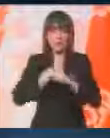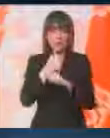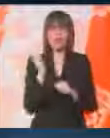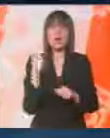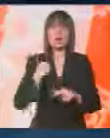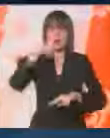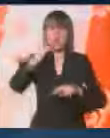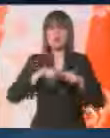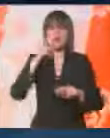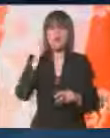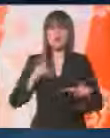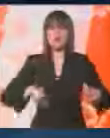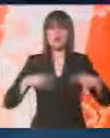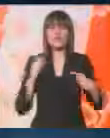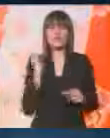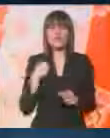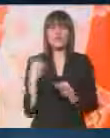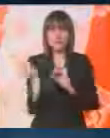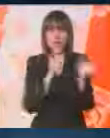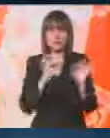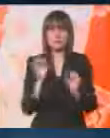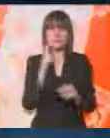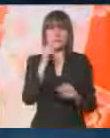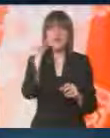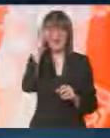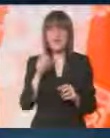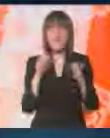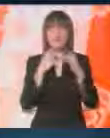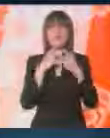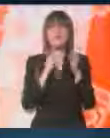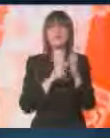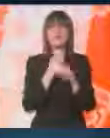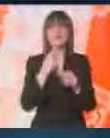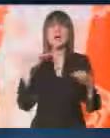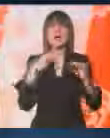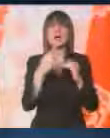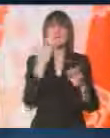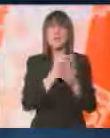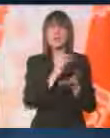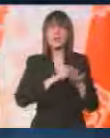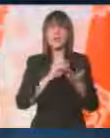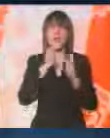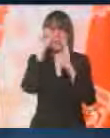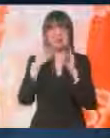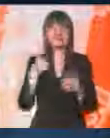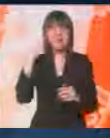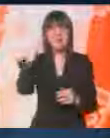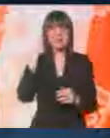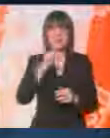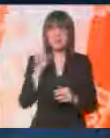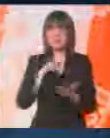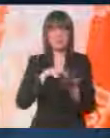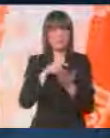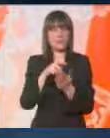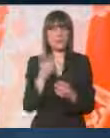MUP odlučio da mora da živi sa policijskim obezbeđenjem, Brankica Stanković prestala je da bude autor Insajdera. Smatram da to ne ide